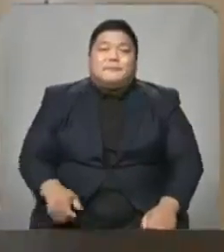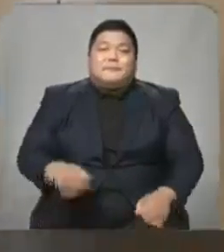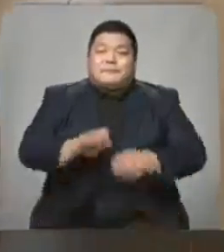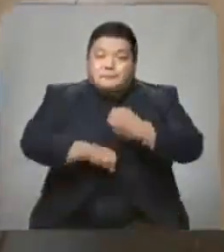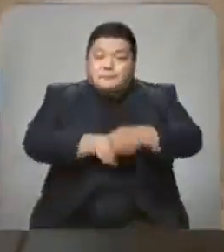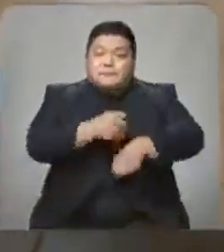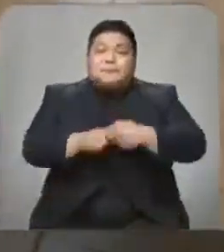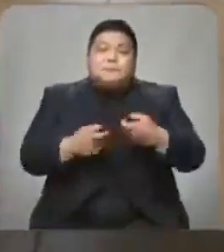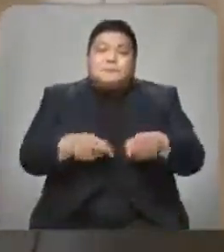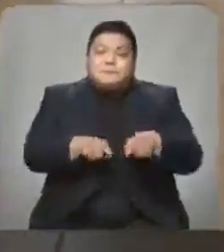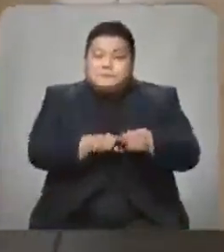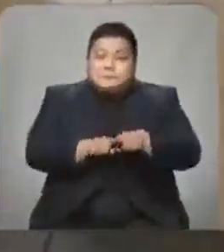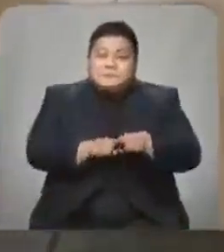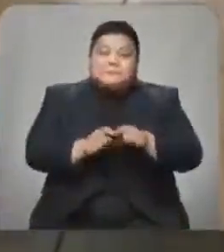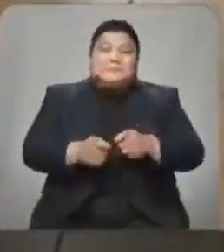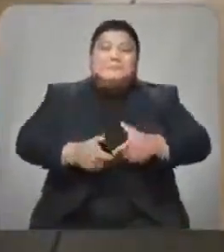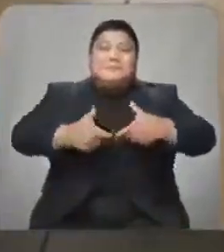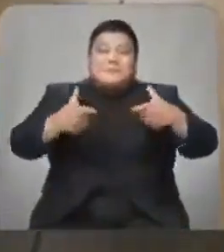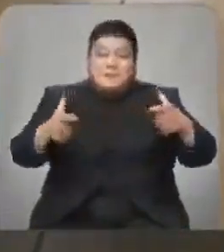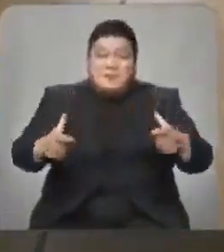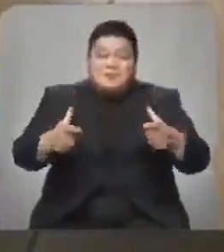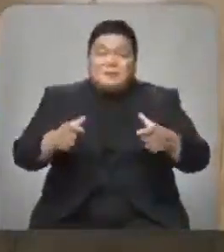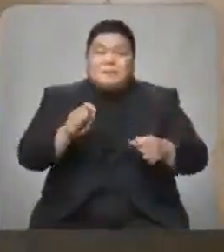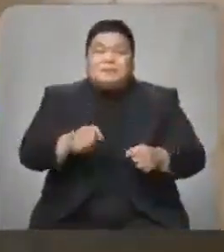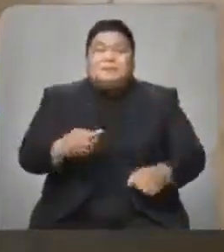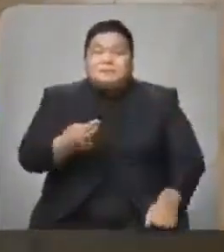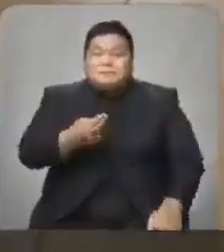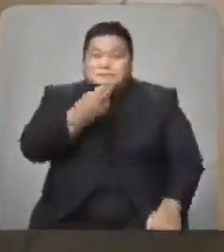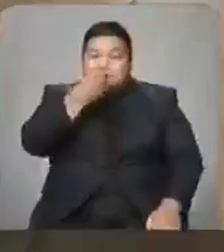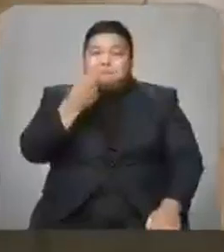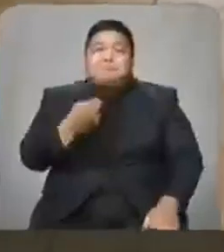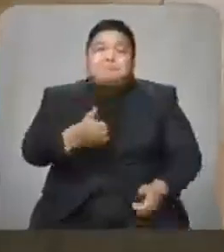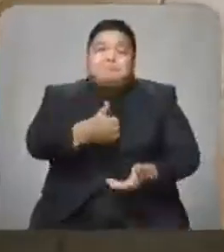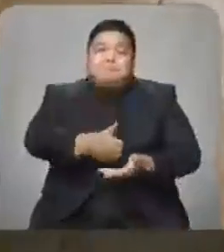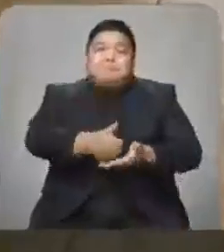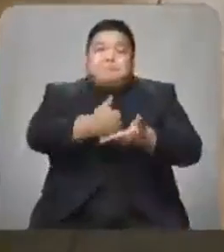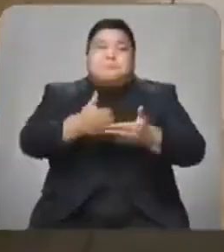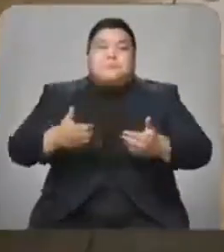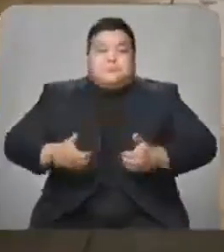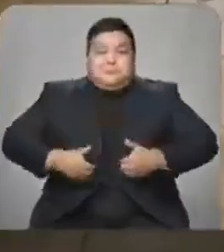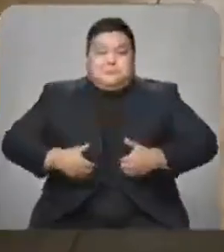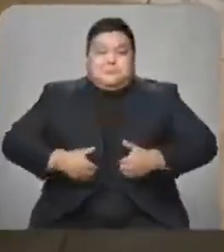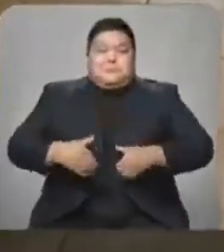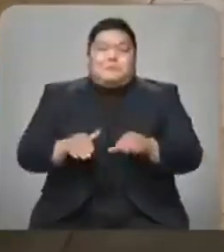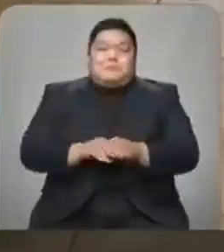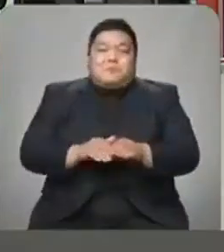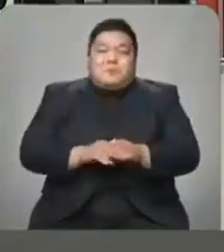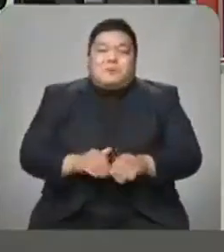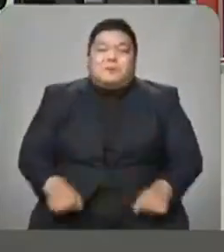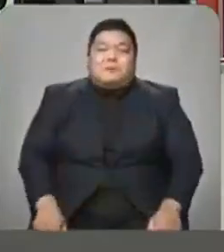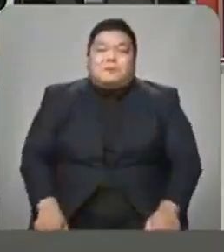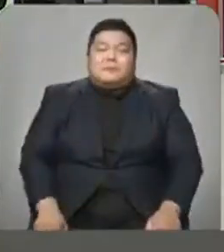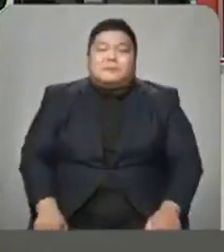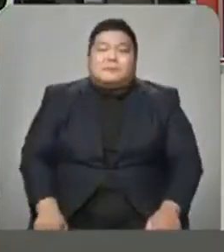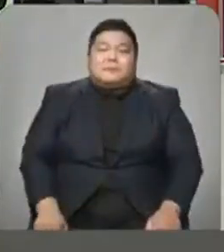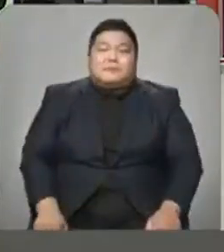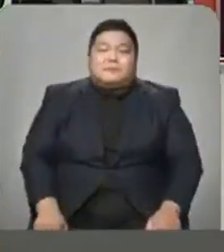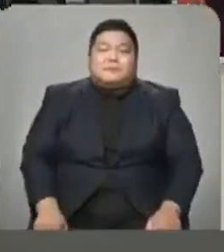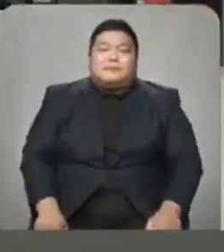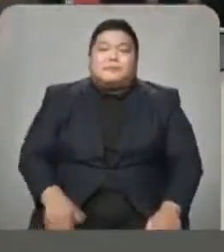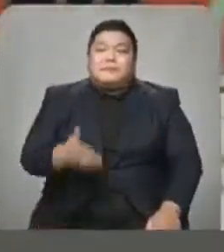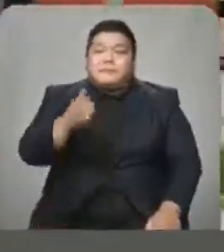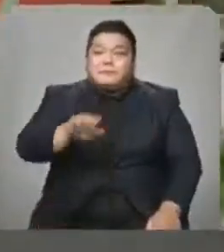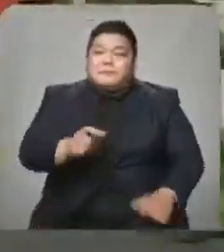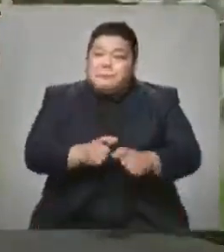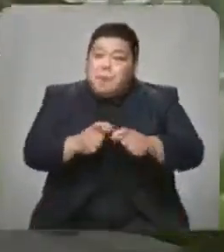반려동물의 양적 팽창에 따라서 생명 존중 등 선진 반려문화 조성이 필요한 상황입니다. 하지만